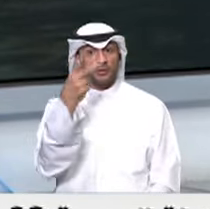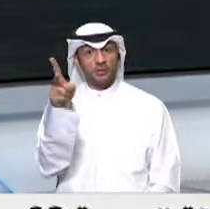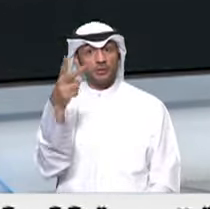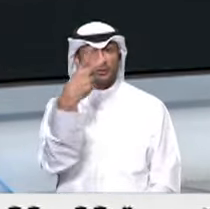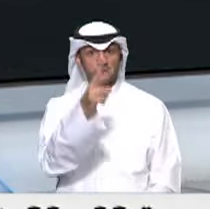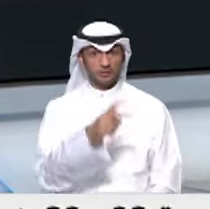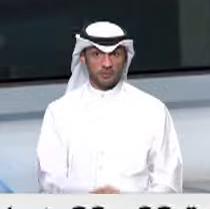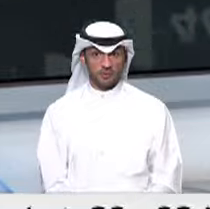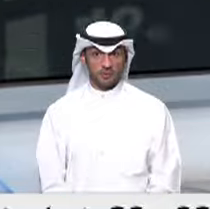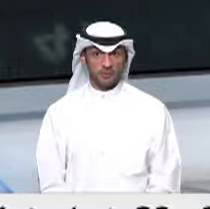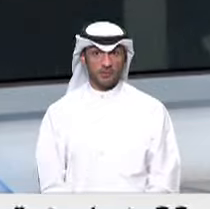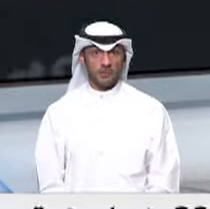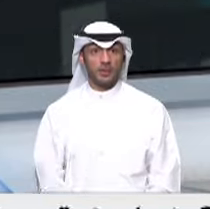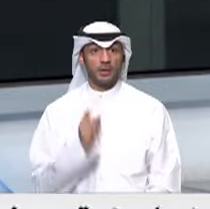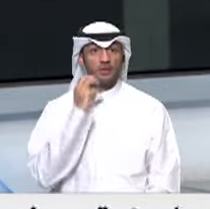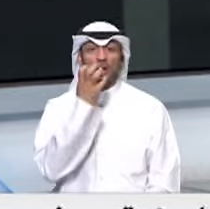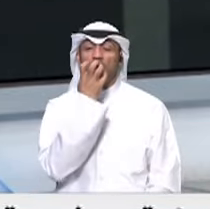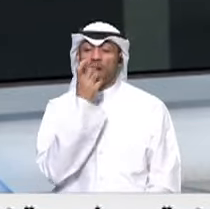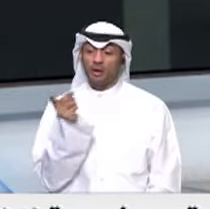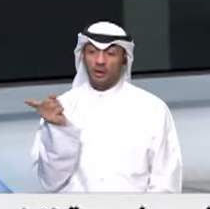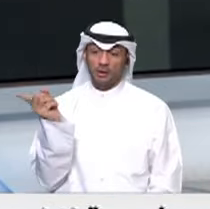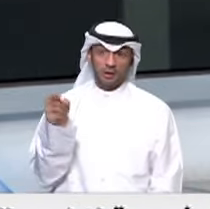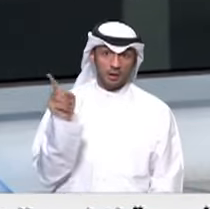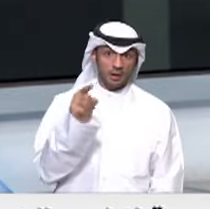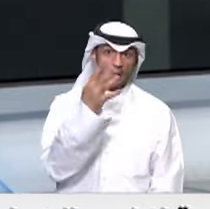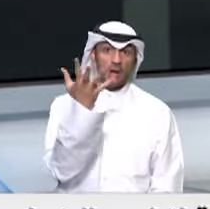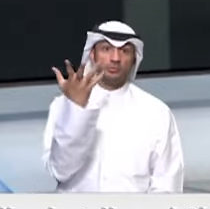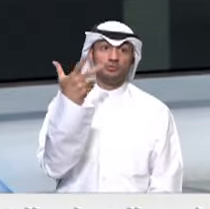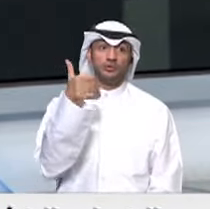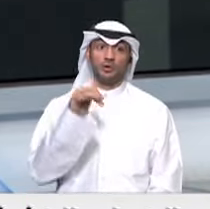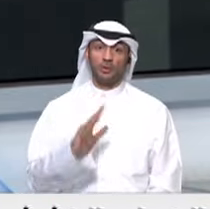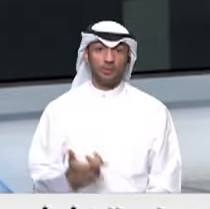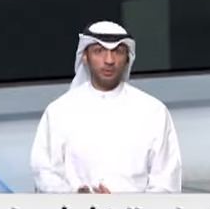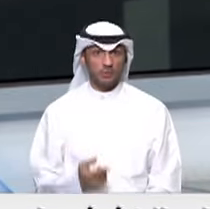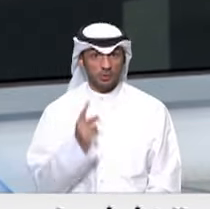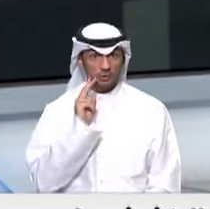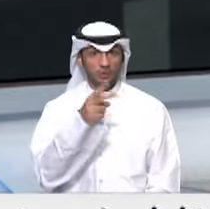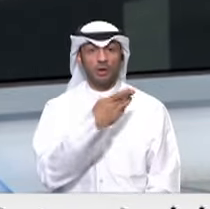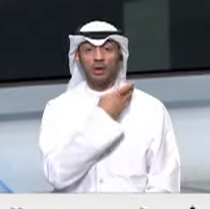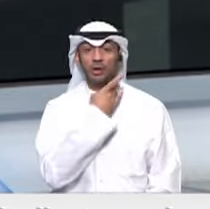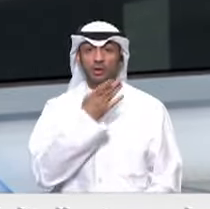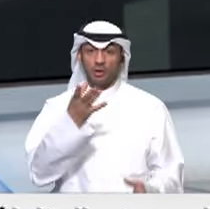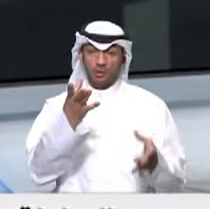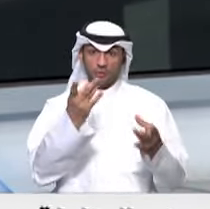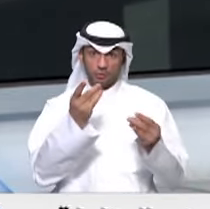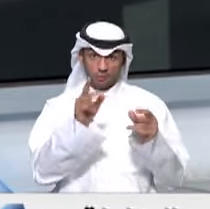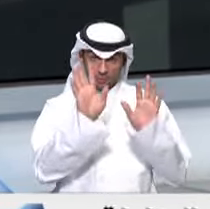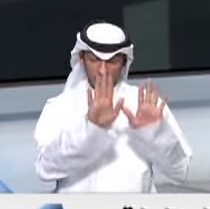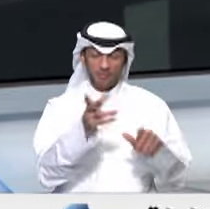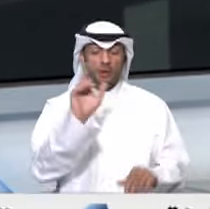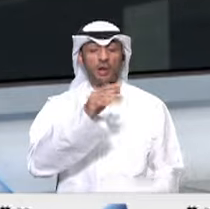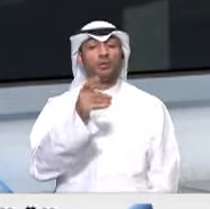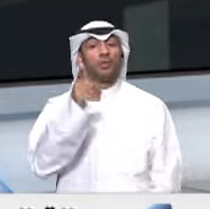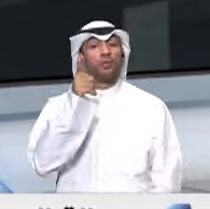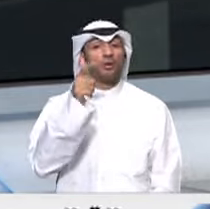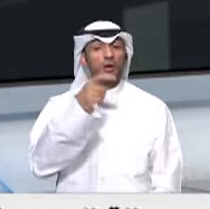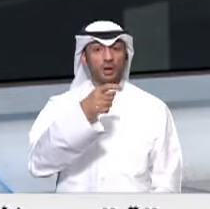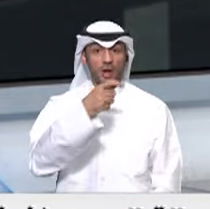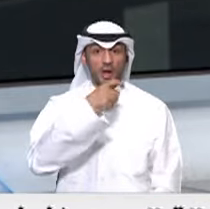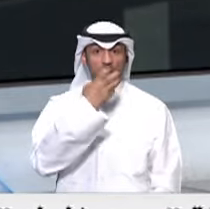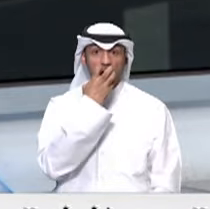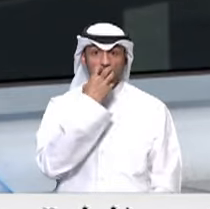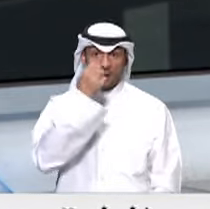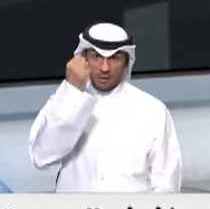6:22. بالنسبة للطقس المتوقع لمدينة الكويت خلال 5 أيام القادمة، أجواء رطبة وكذلك حارة في النهار وما إلى